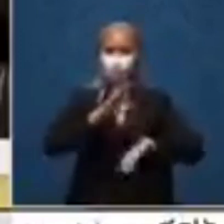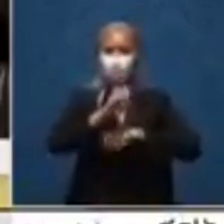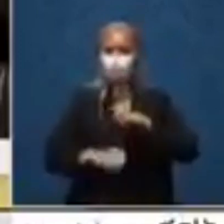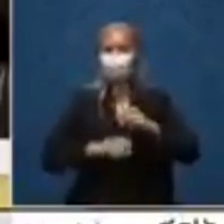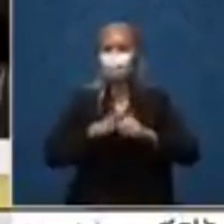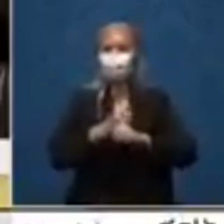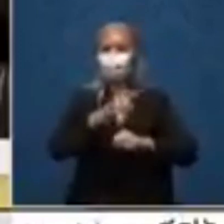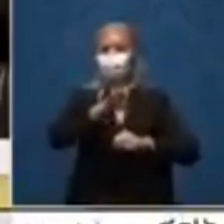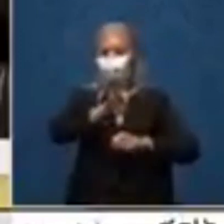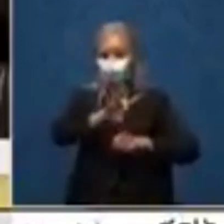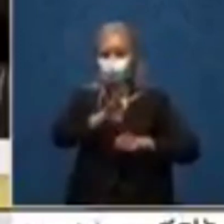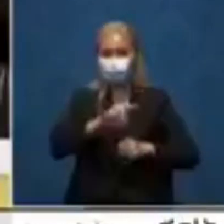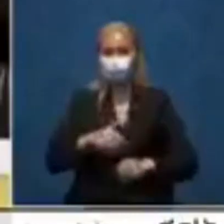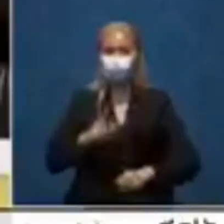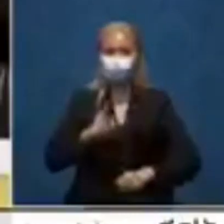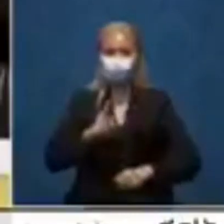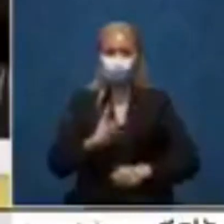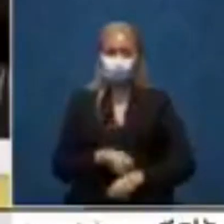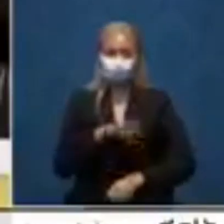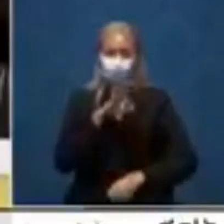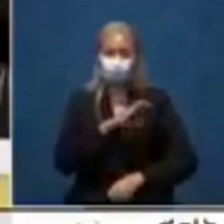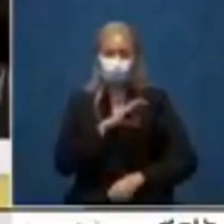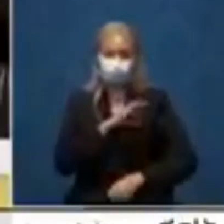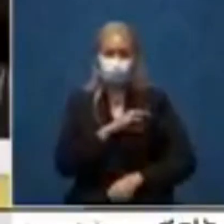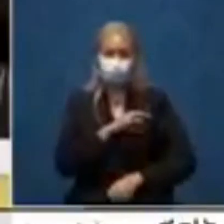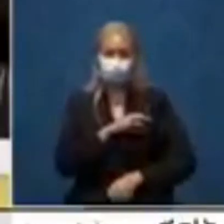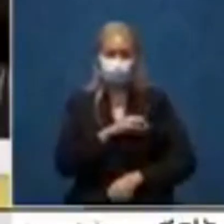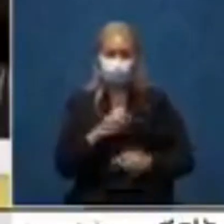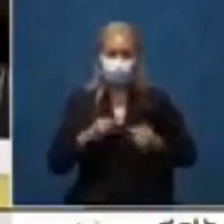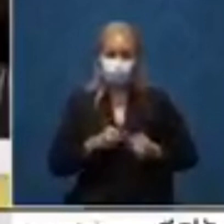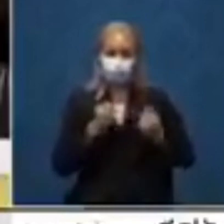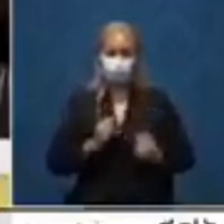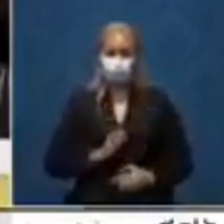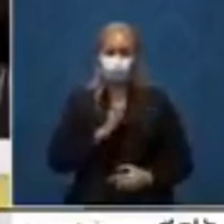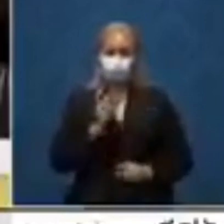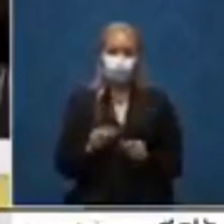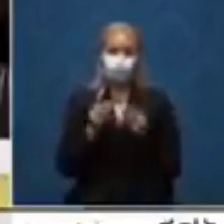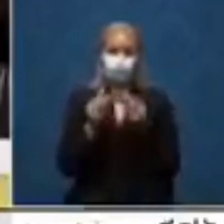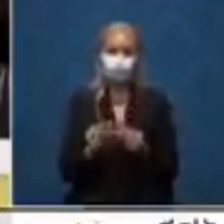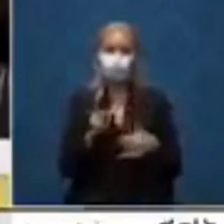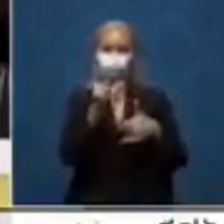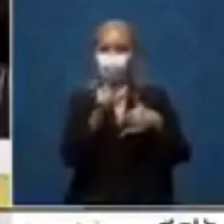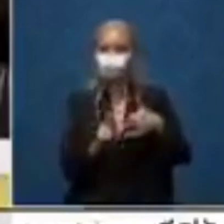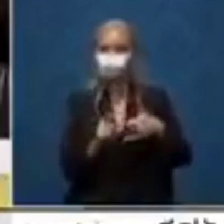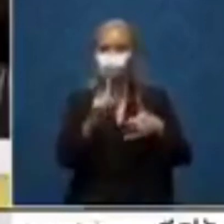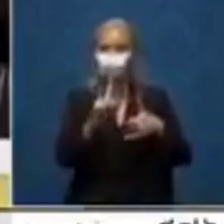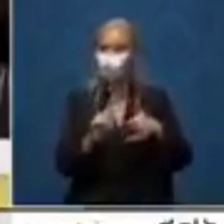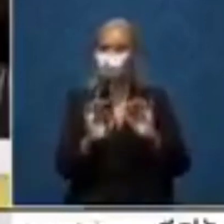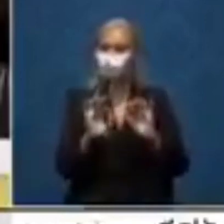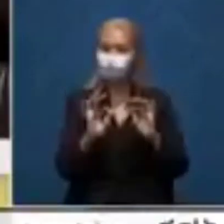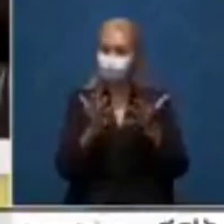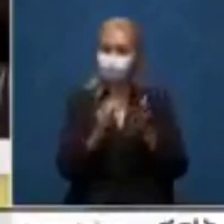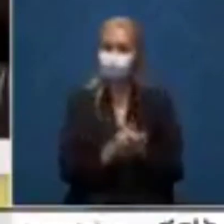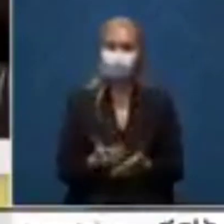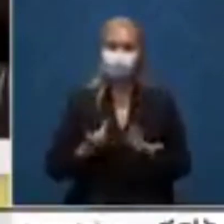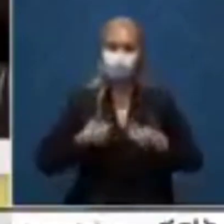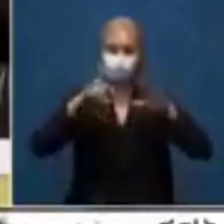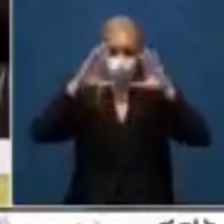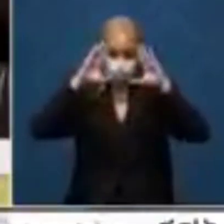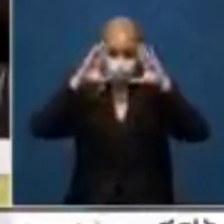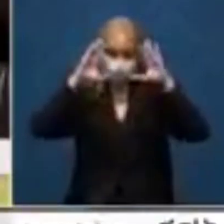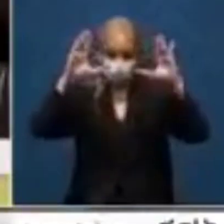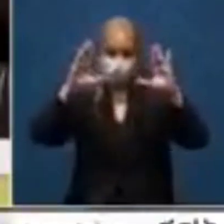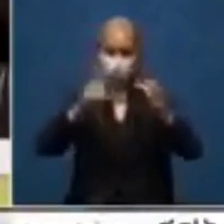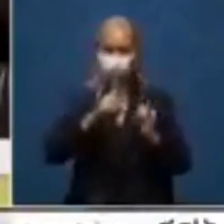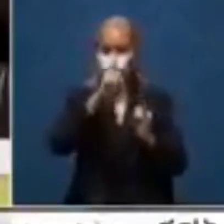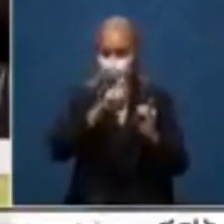รู้สึกของผู้สูญเสียผู้ปวดร้าวนะคะดิฉันไม่คิดว่าภาครัฐมันน่าจะต้องคิดได้ดิฉันมีประสบการณ์การสูญเสียค่ะ